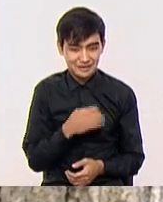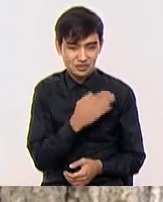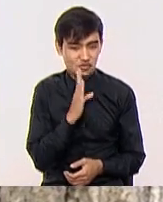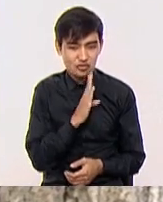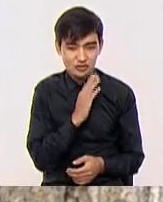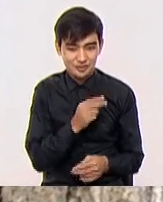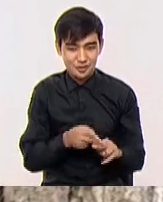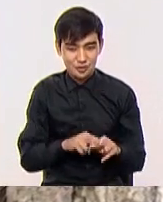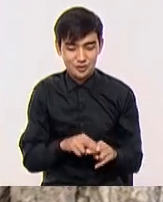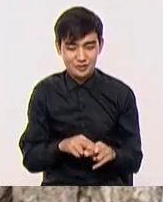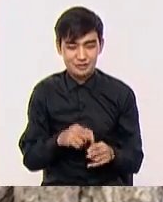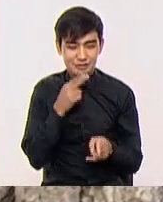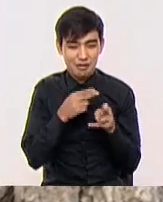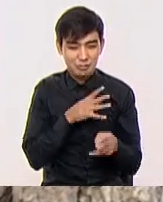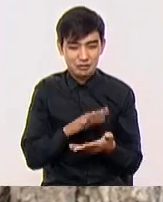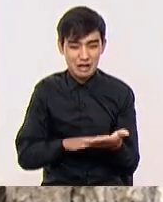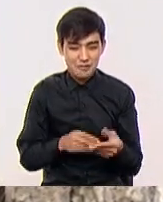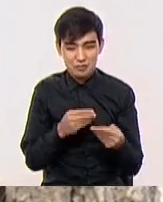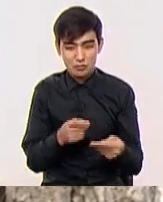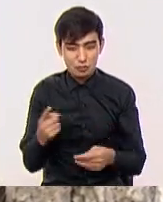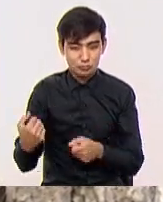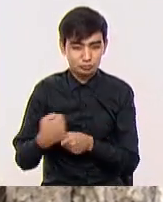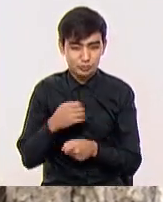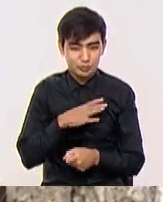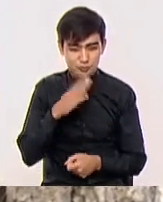Марьяш Смагуловны, которая подала якобы заявление на моего отца.